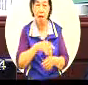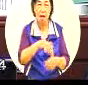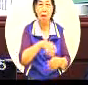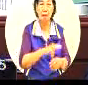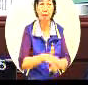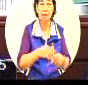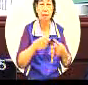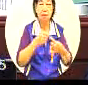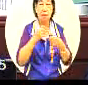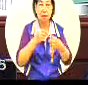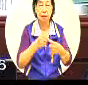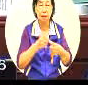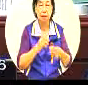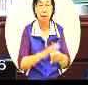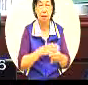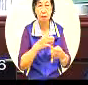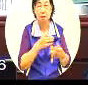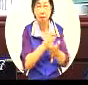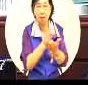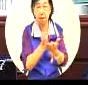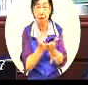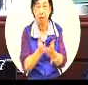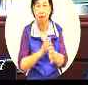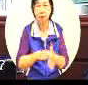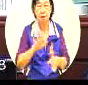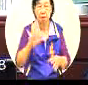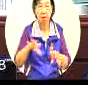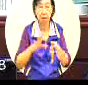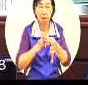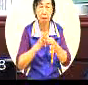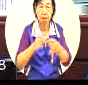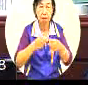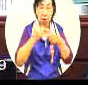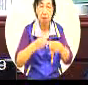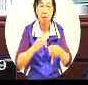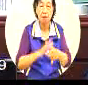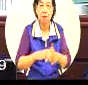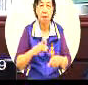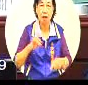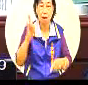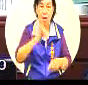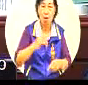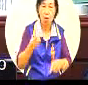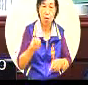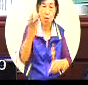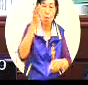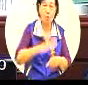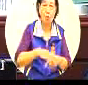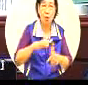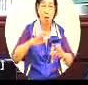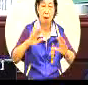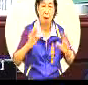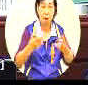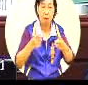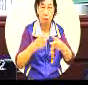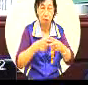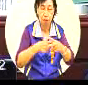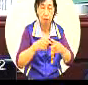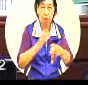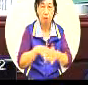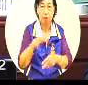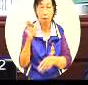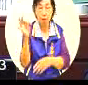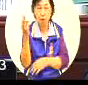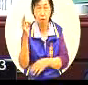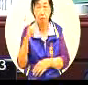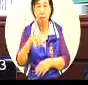我先说这个有关于龙华国小这个部分，我交由我们的财政单位在这个部分